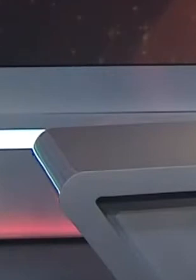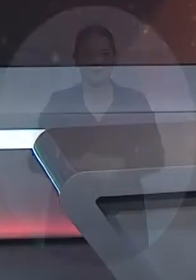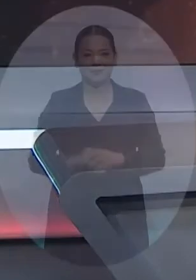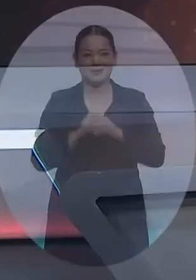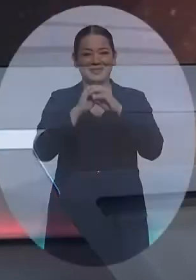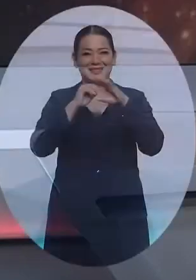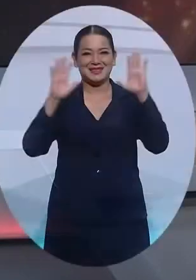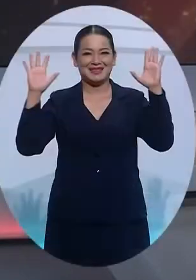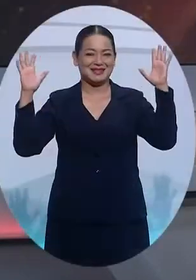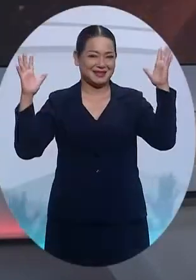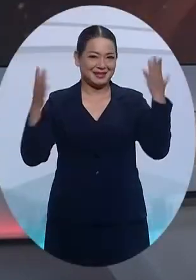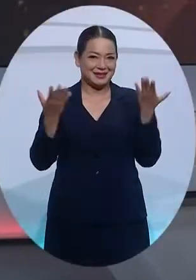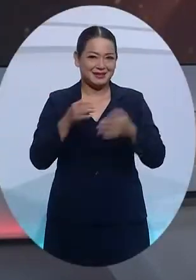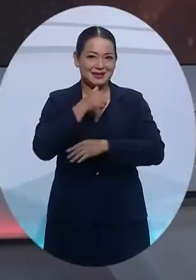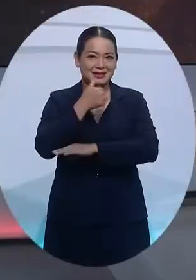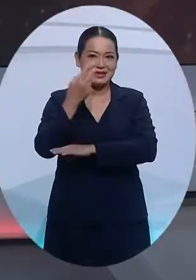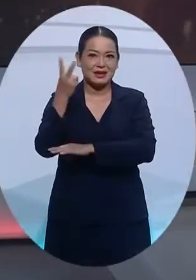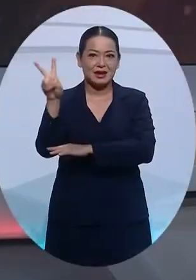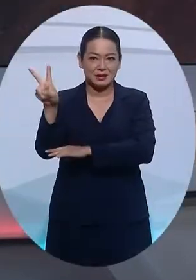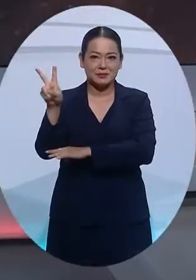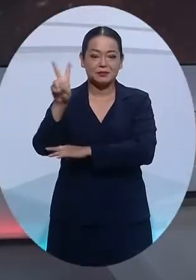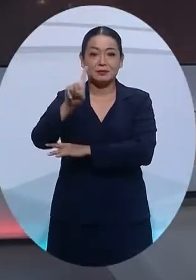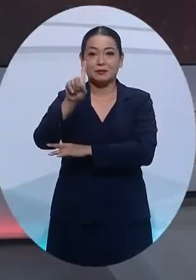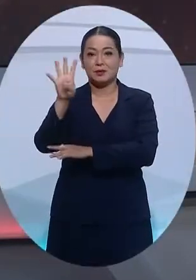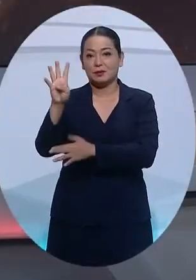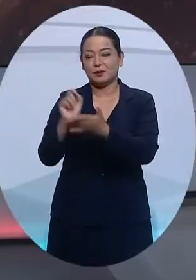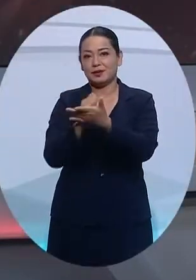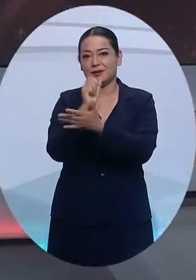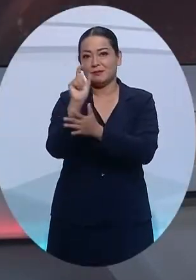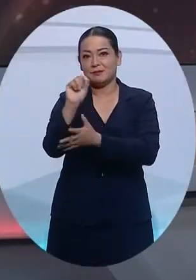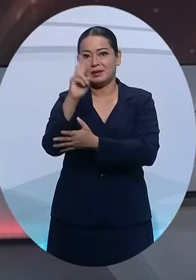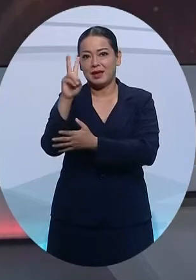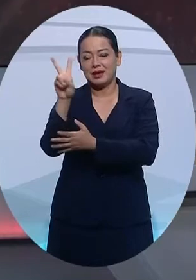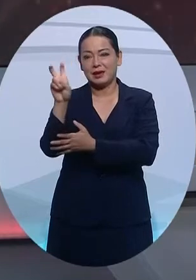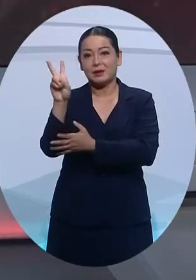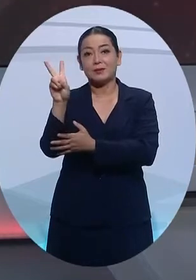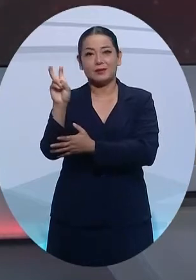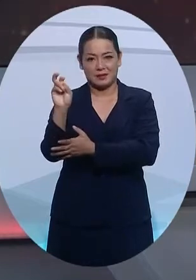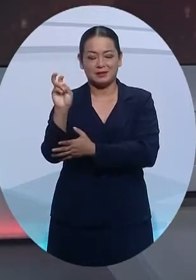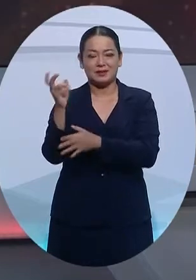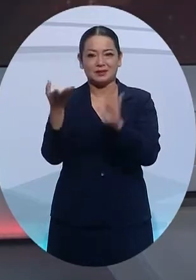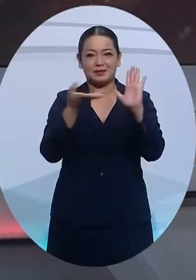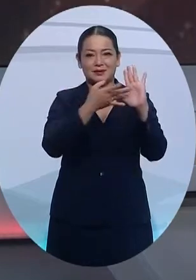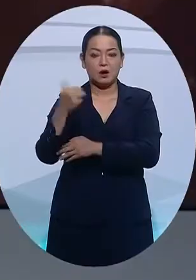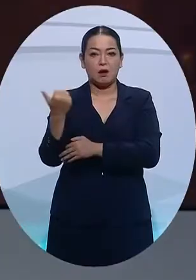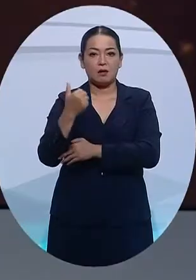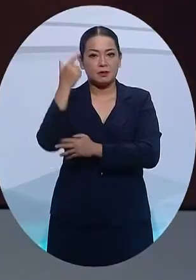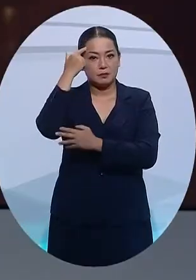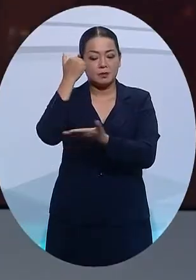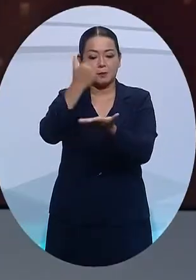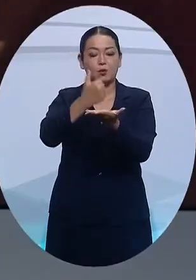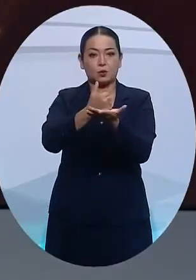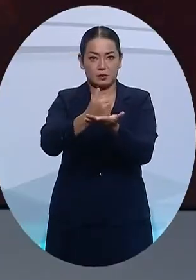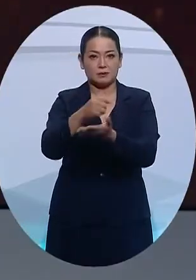kính chào quý vị Hôm nay thứ hai ngày 14 tháng 12 năm 2020 ký nữa cái theo dõi bản tin buổi trưa của đài truyền hình thành phố Hồ Chí Minh